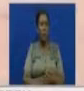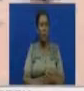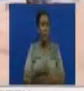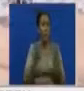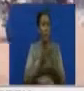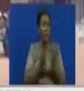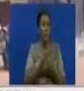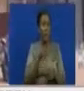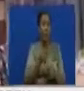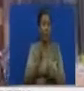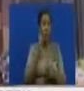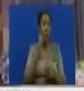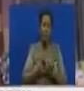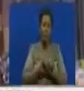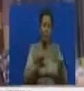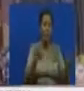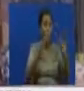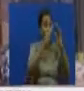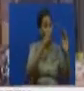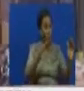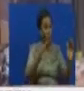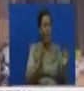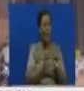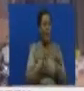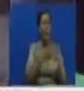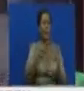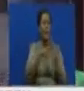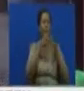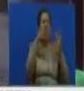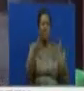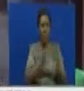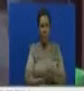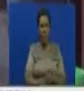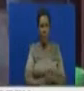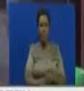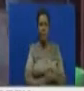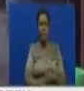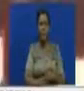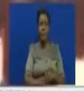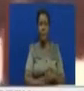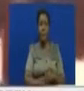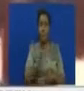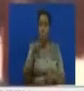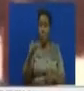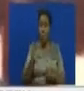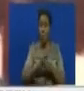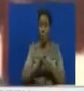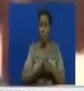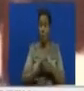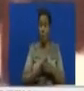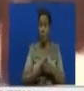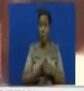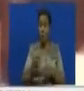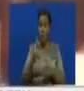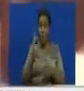usambazwa majumbani, lakini hata hivyo chanzo hicho ni gharama kukimudu. Kwa watu ambao wanatumia umeme kwa barubu moja